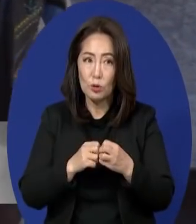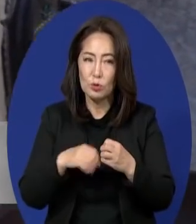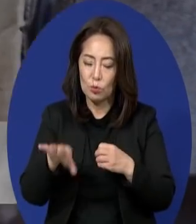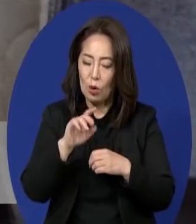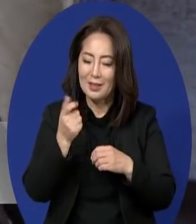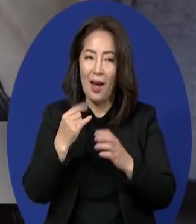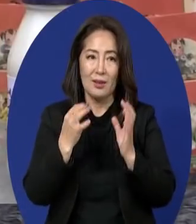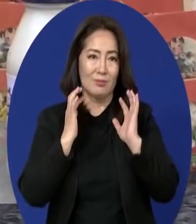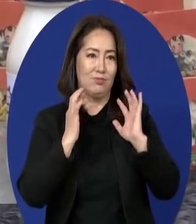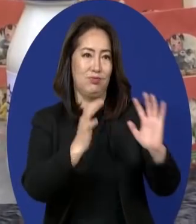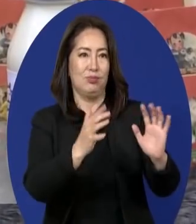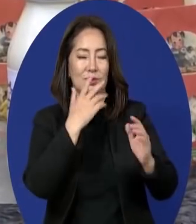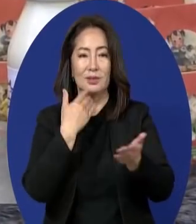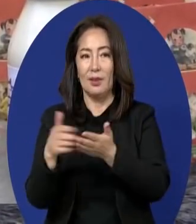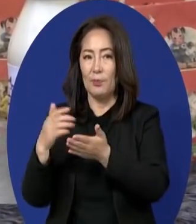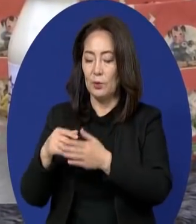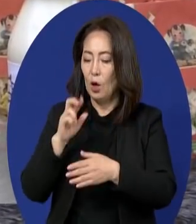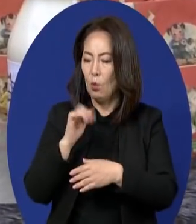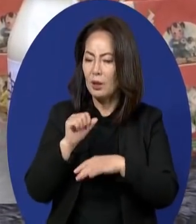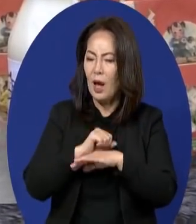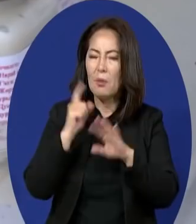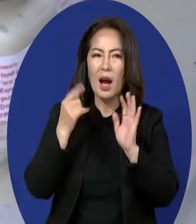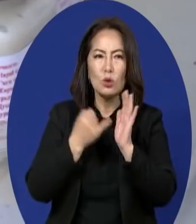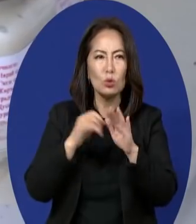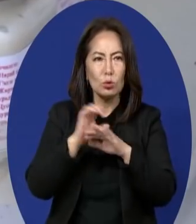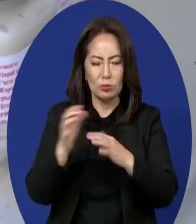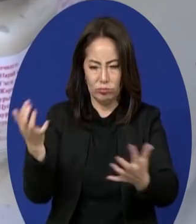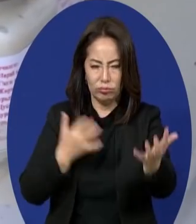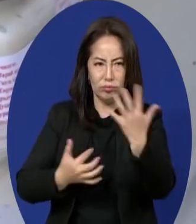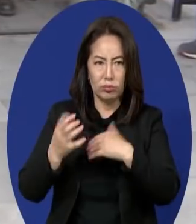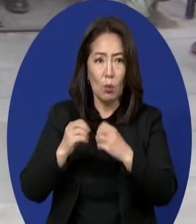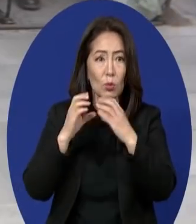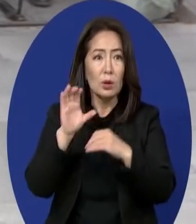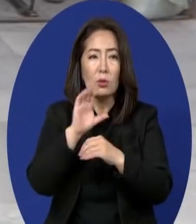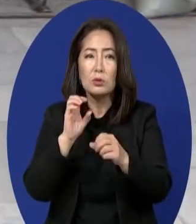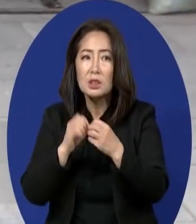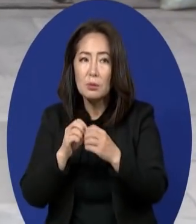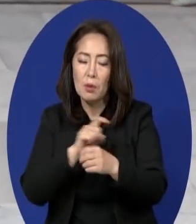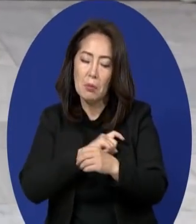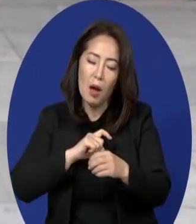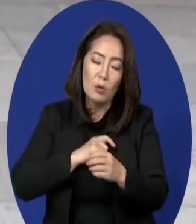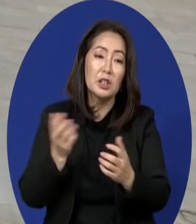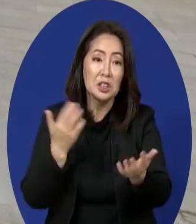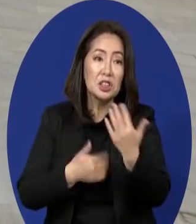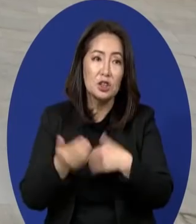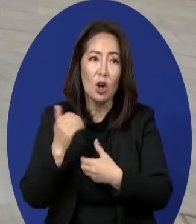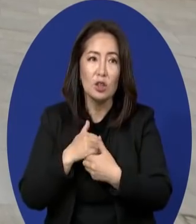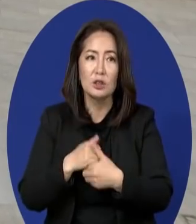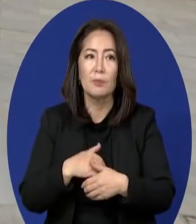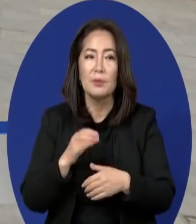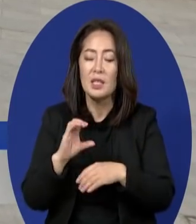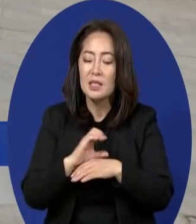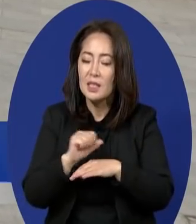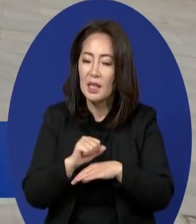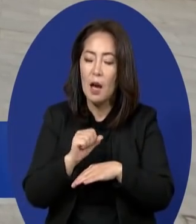талбай зохион байгуулагдсан. Булган аймгийн 16 сумын нутгийн брэнд бүтээгдэхүүн үйлдвэрлэдэг аж ахуй нэгж болон хувь хүмүүс оролцлоо. Тэлэнг аймгийн Шамар